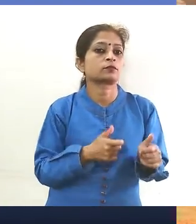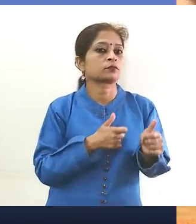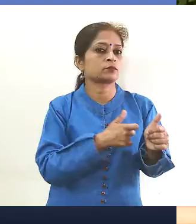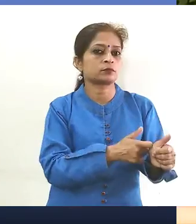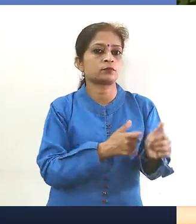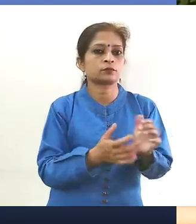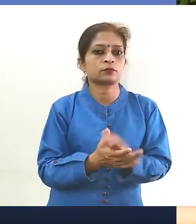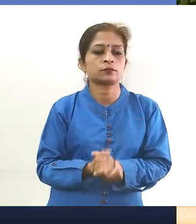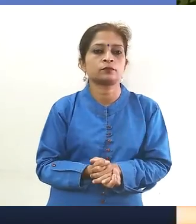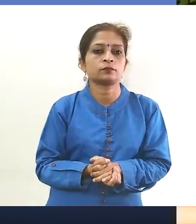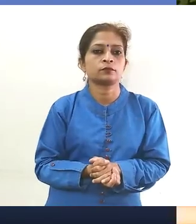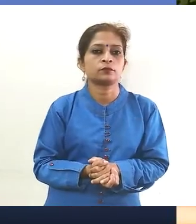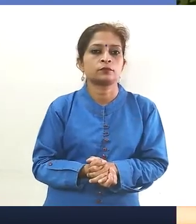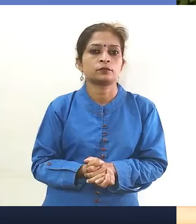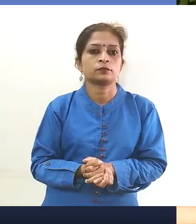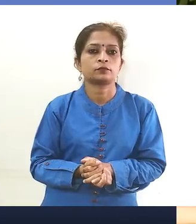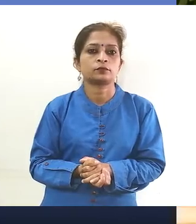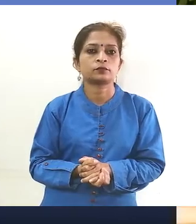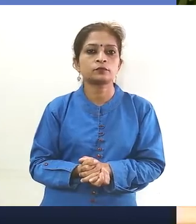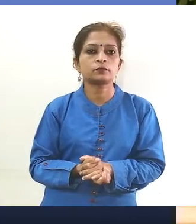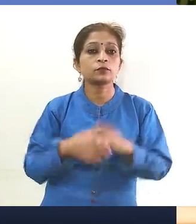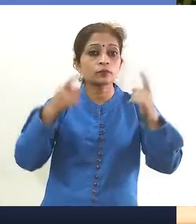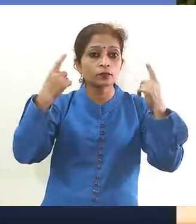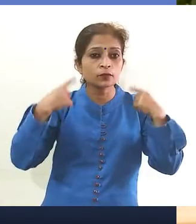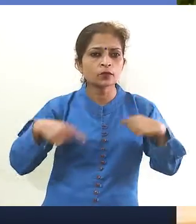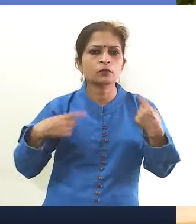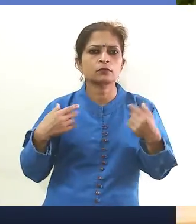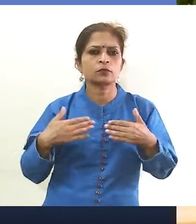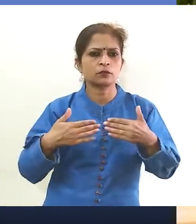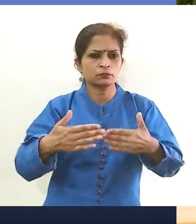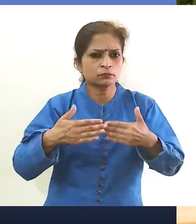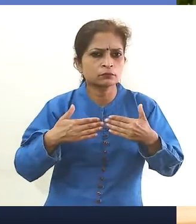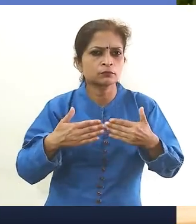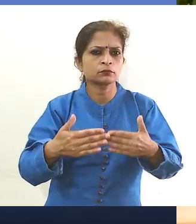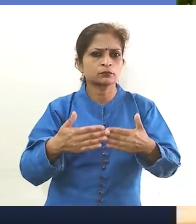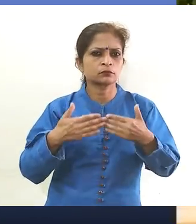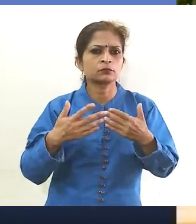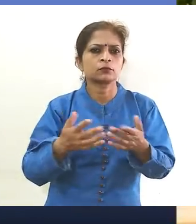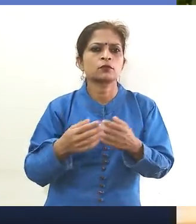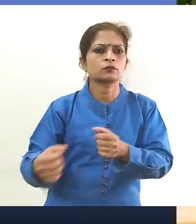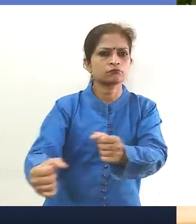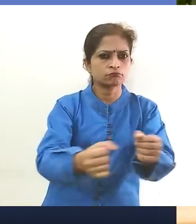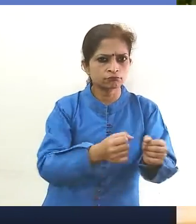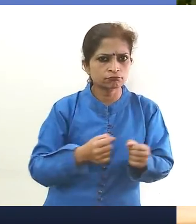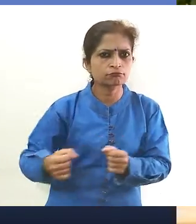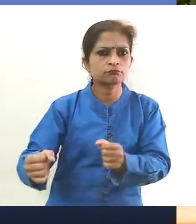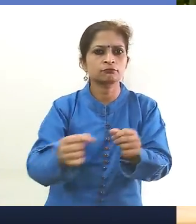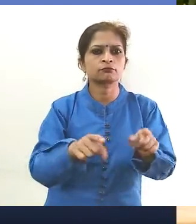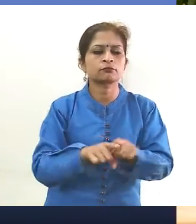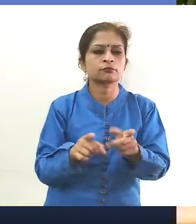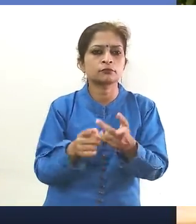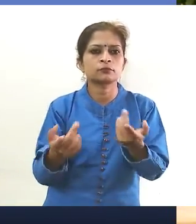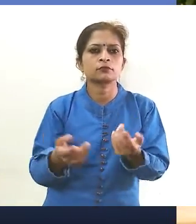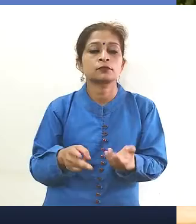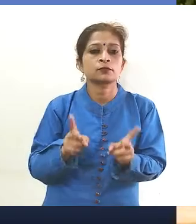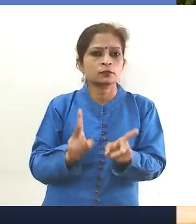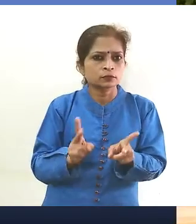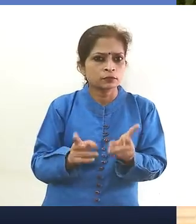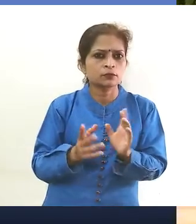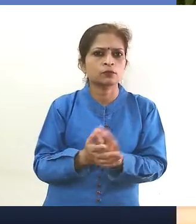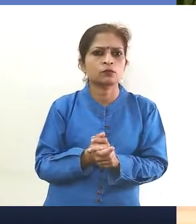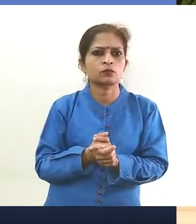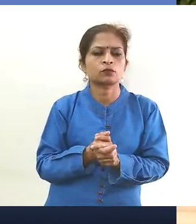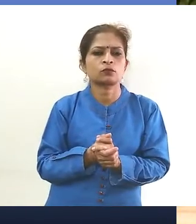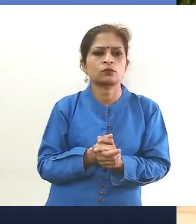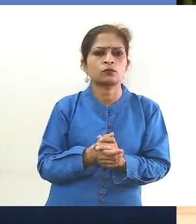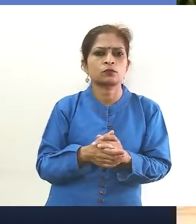ऐसे घुटनों को भी हिला लिया और ऐसे शरीर को भी आगे पीछे थोड़ा सा हिला लिया, ये चक्की आसन कर लिया, फिर ये स्थित कोण आसन कर लिया,